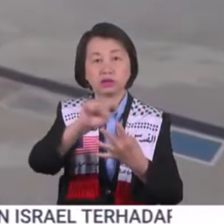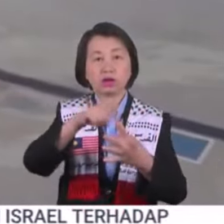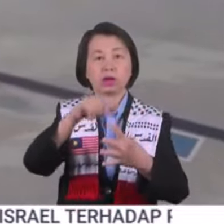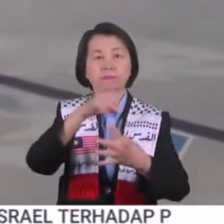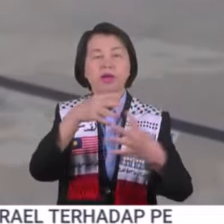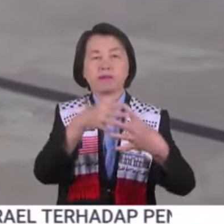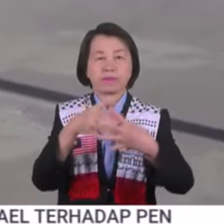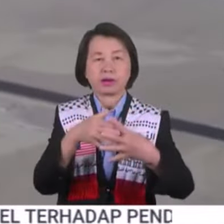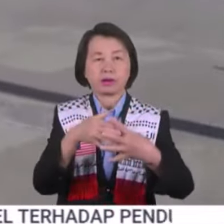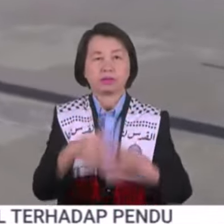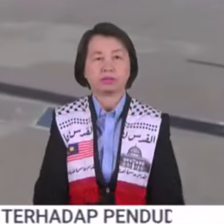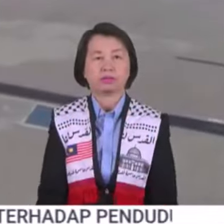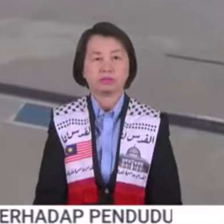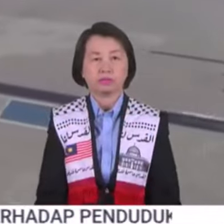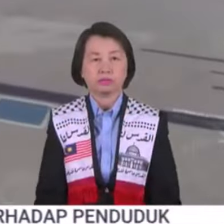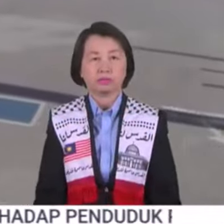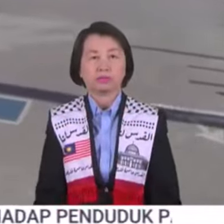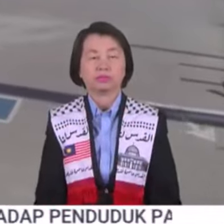Syarikat